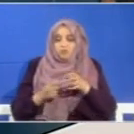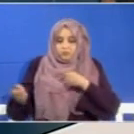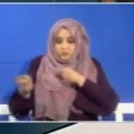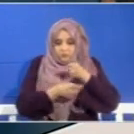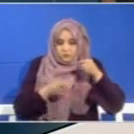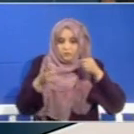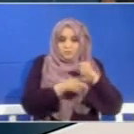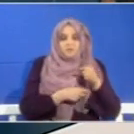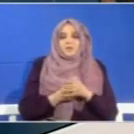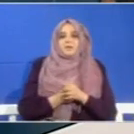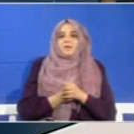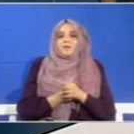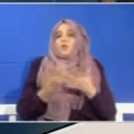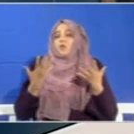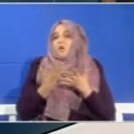هذيك،